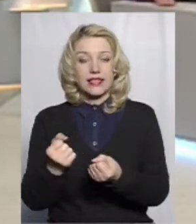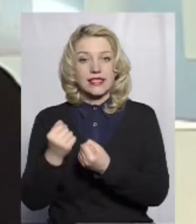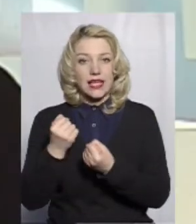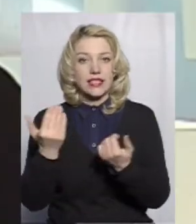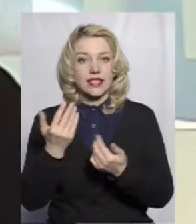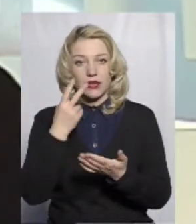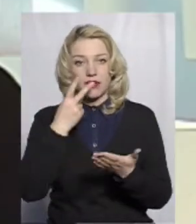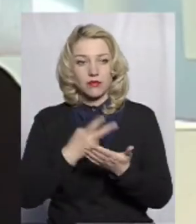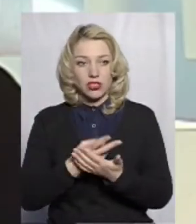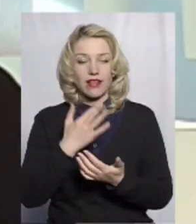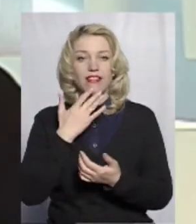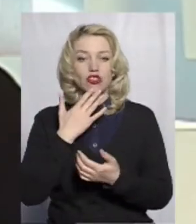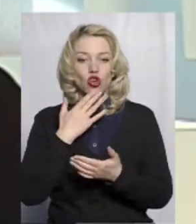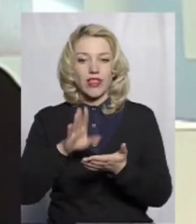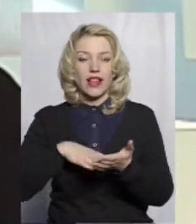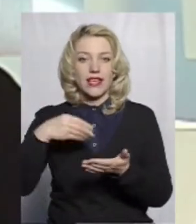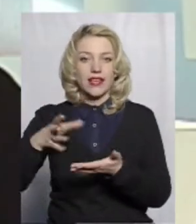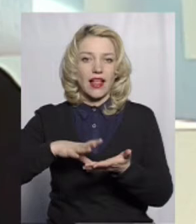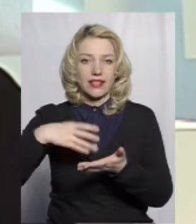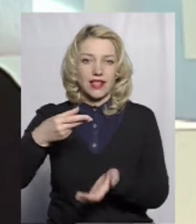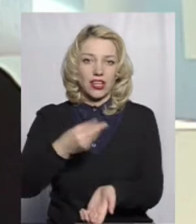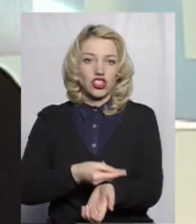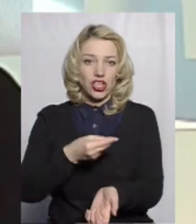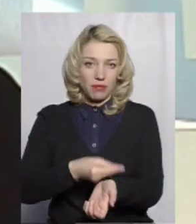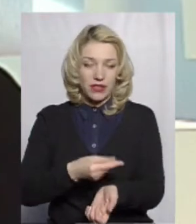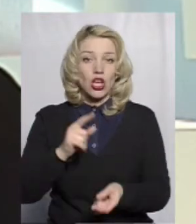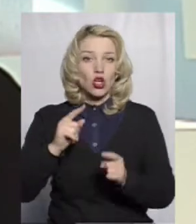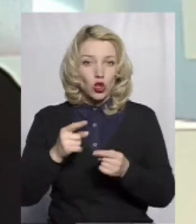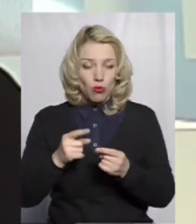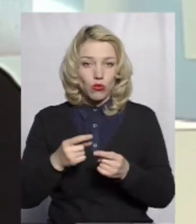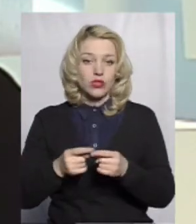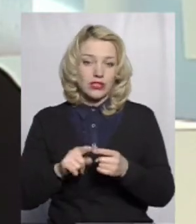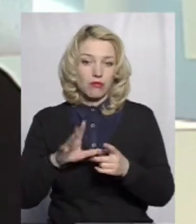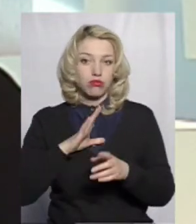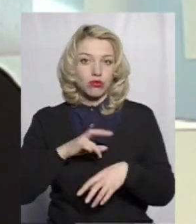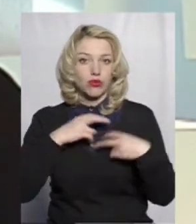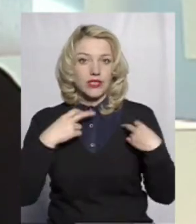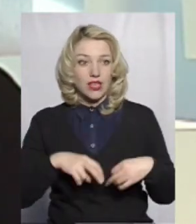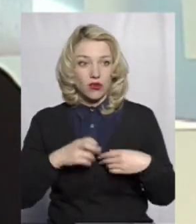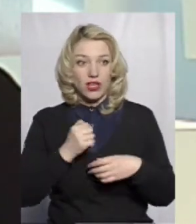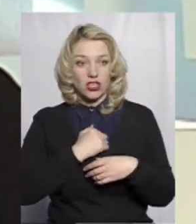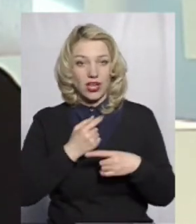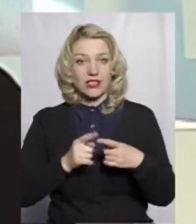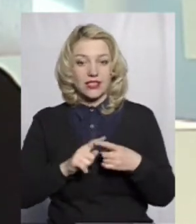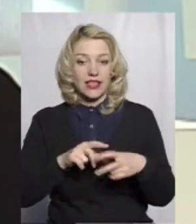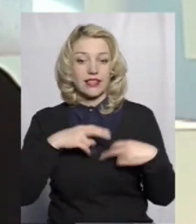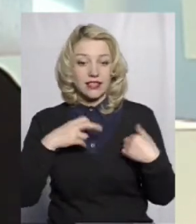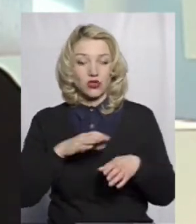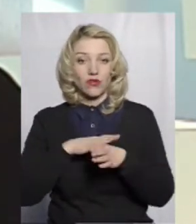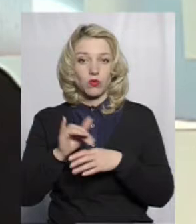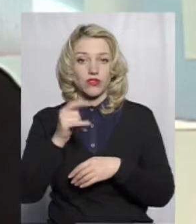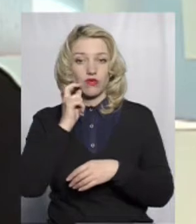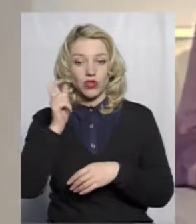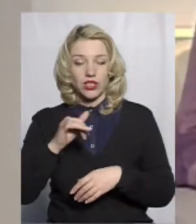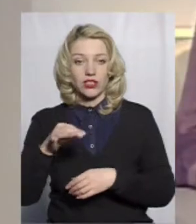передбачає національний календар щеплень. Тому це було ризиковано, на жаль, той ризик відбувся і в Україні,